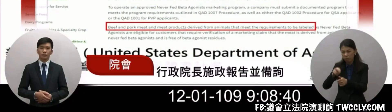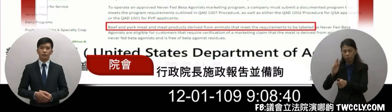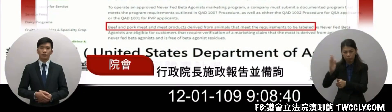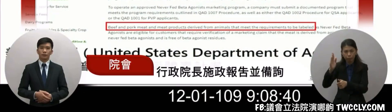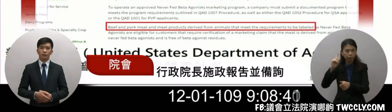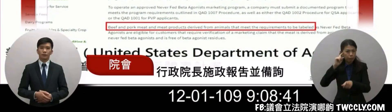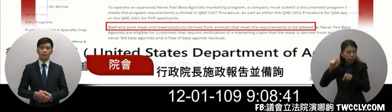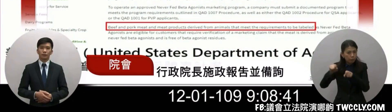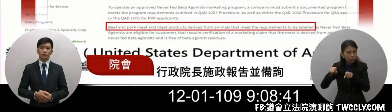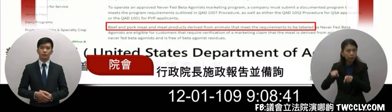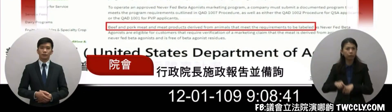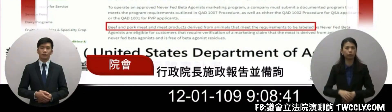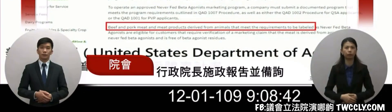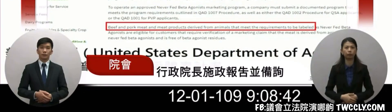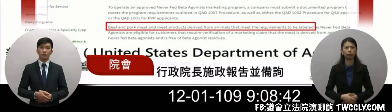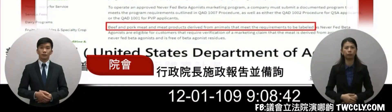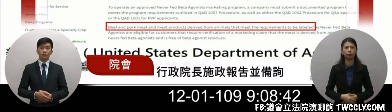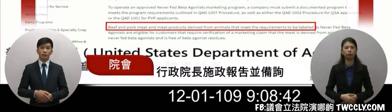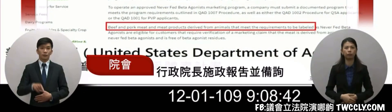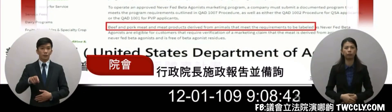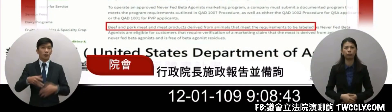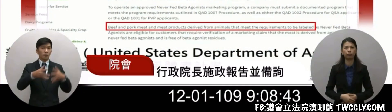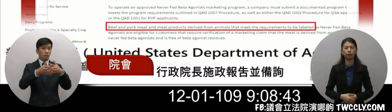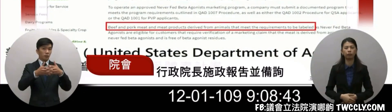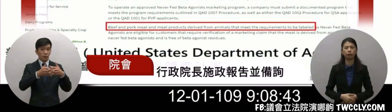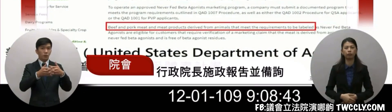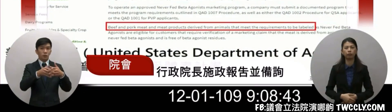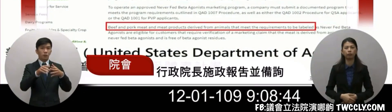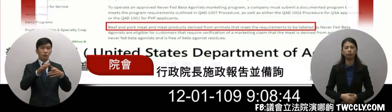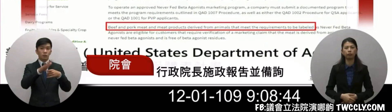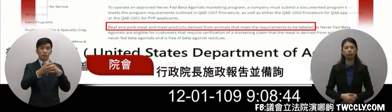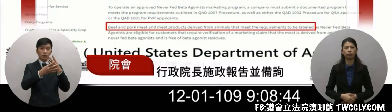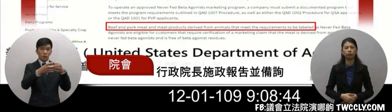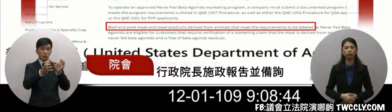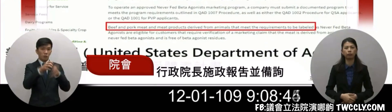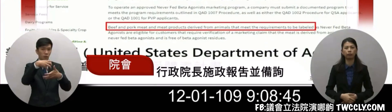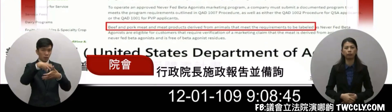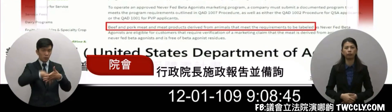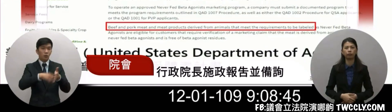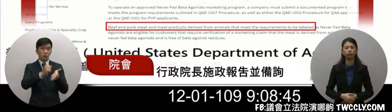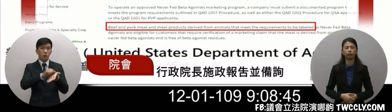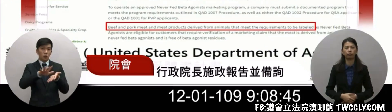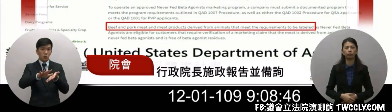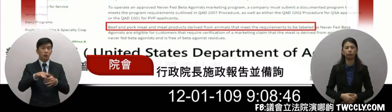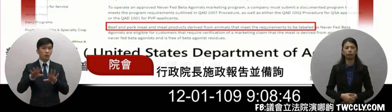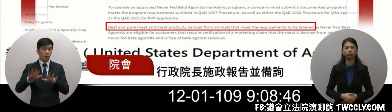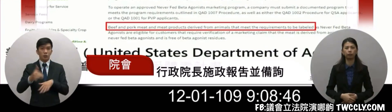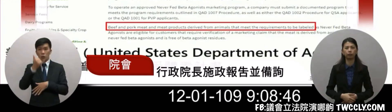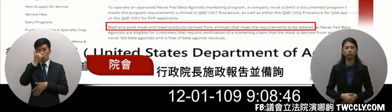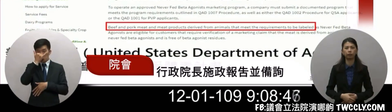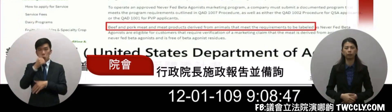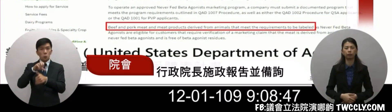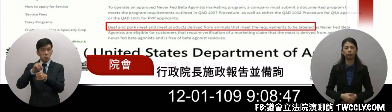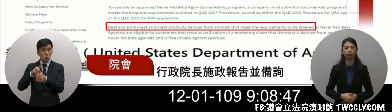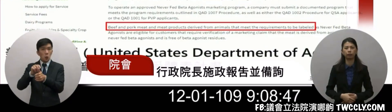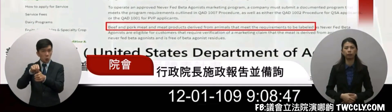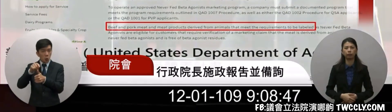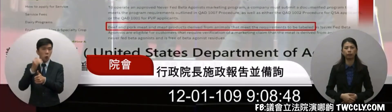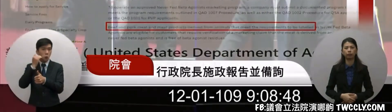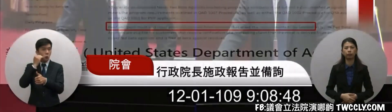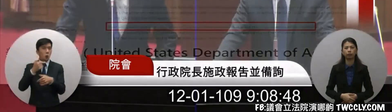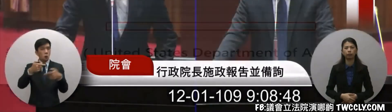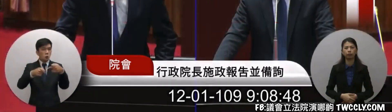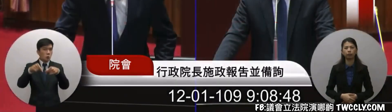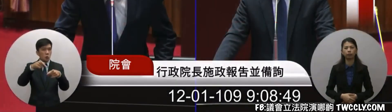知不知道？ 这个在美国农业部里面，它当然现在因为养猪用莱克多巴胺的成本越来越不划